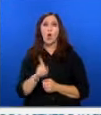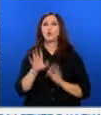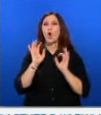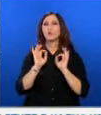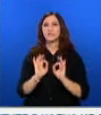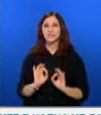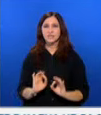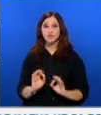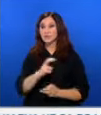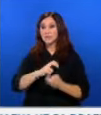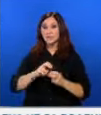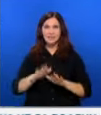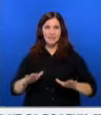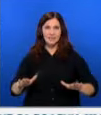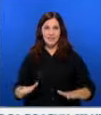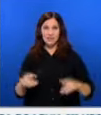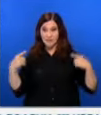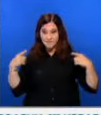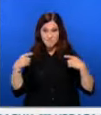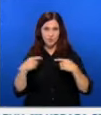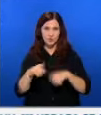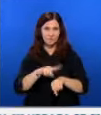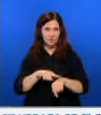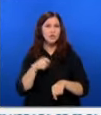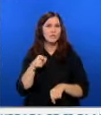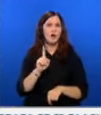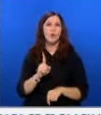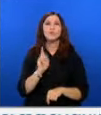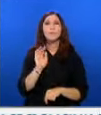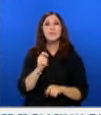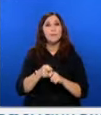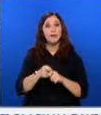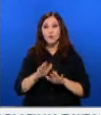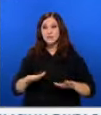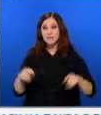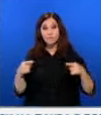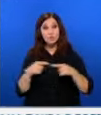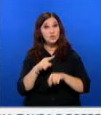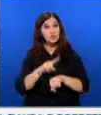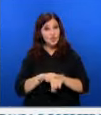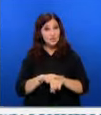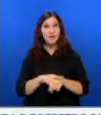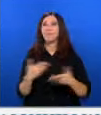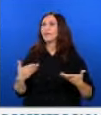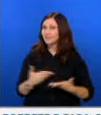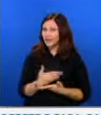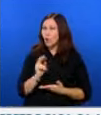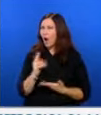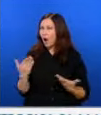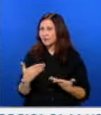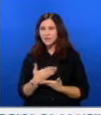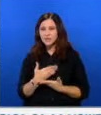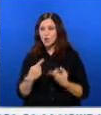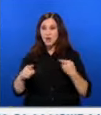всъщност се търси. Децата да са фокусирани в час. Това, което би направило децата фокусирани в час, е да им е интересно. А как да им е